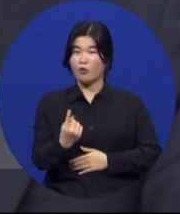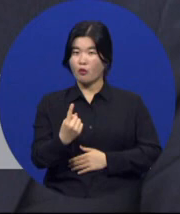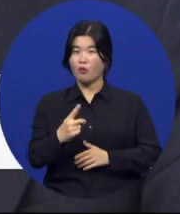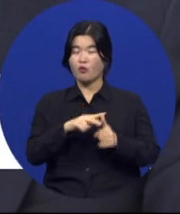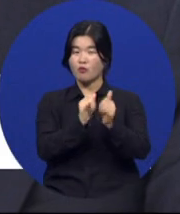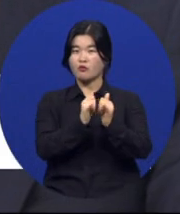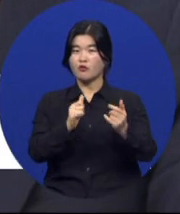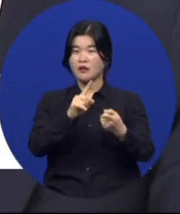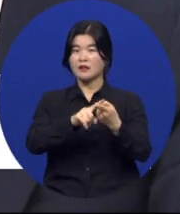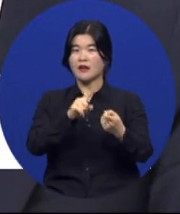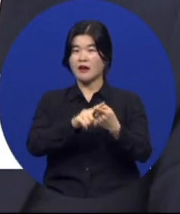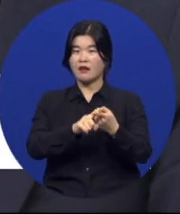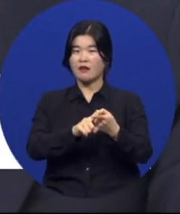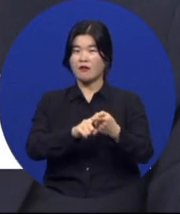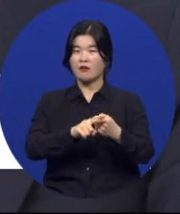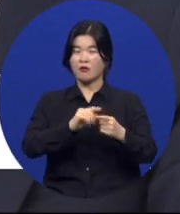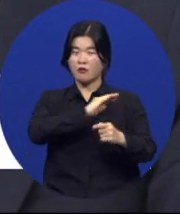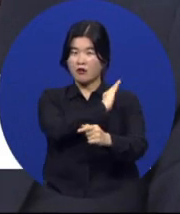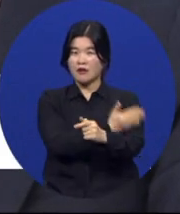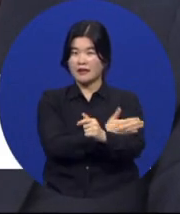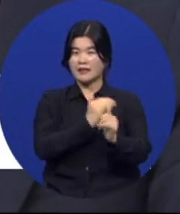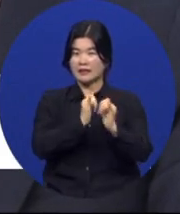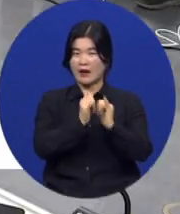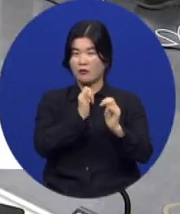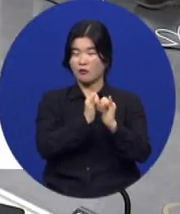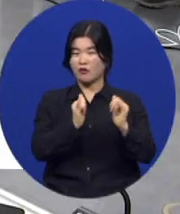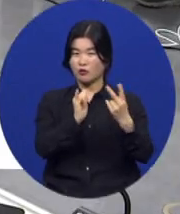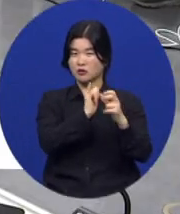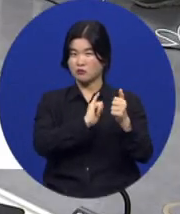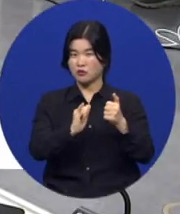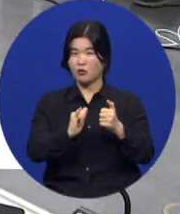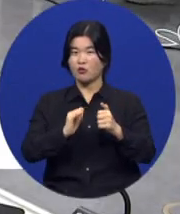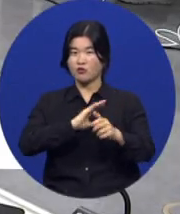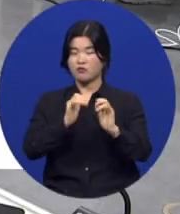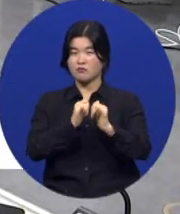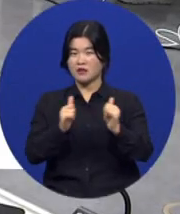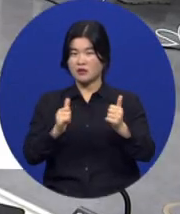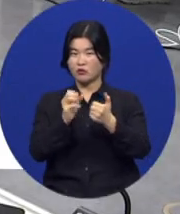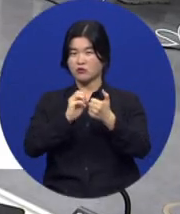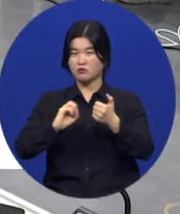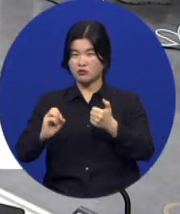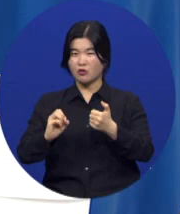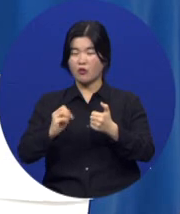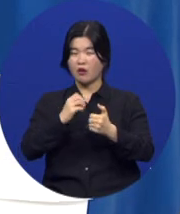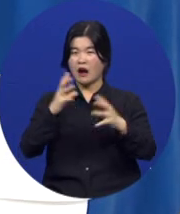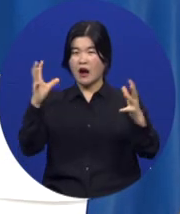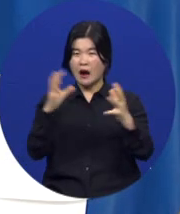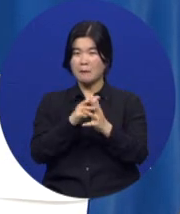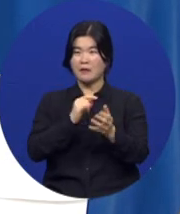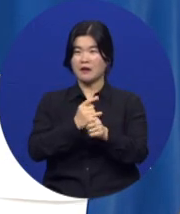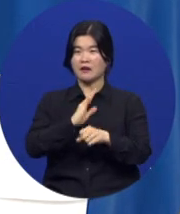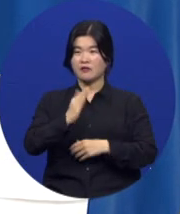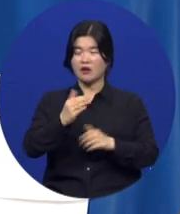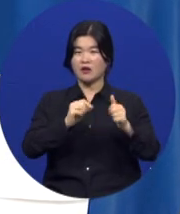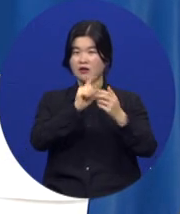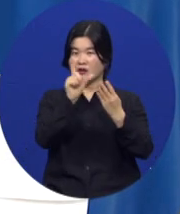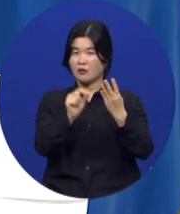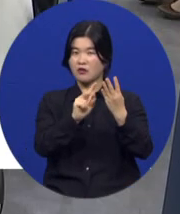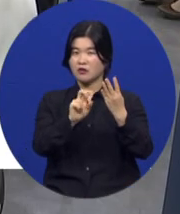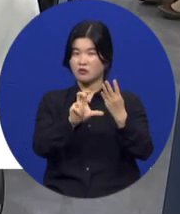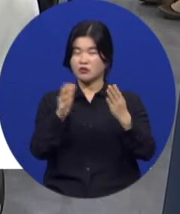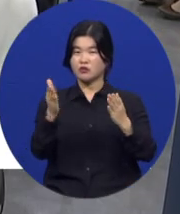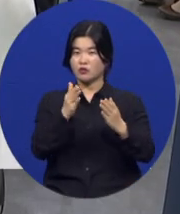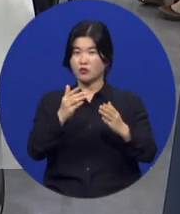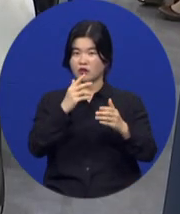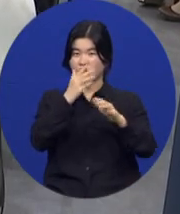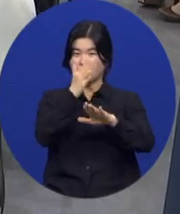선호에 대한 권리 당원 여론조사 50% 와 국민 여론조사 50% 를 합산해 오는 25일 쯤 최종